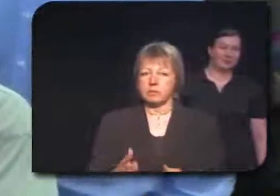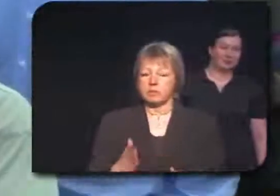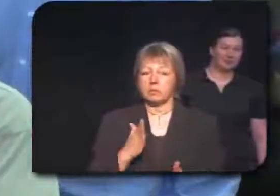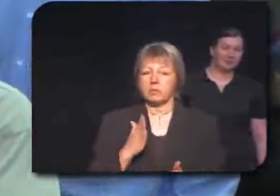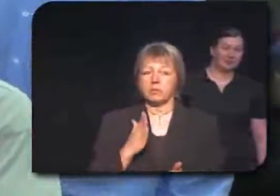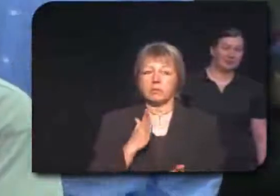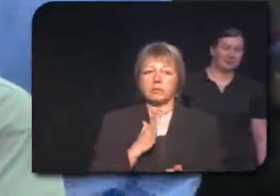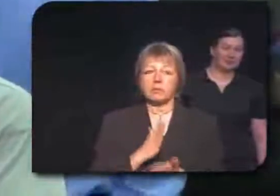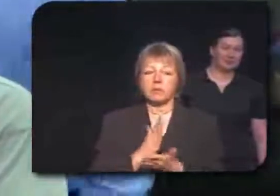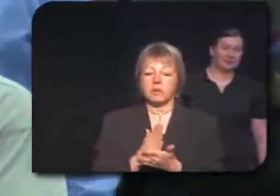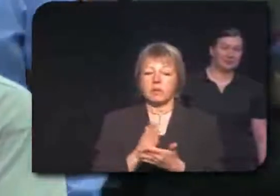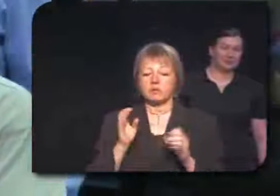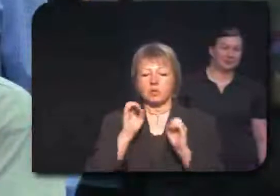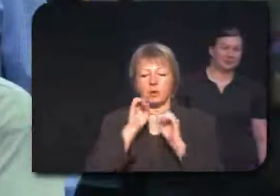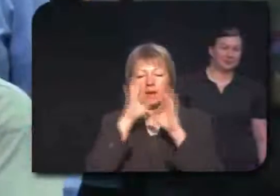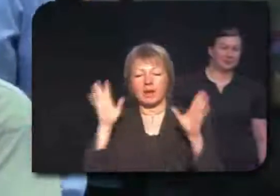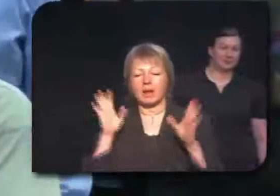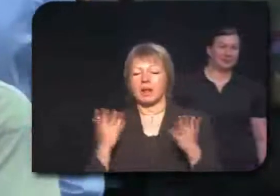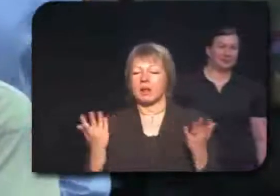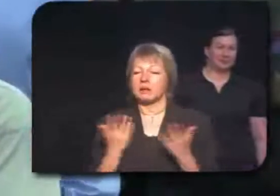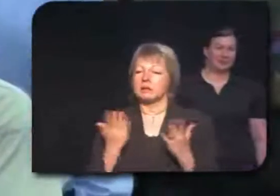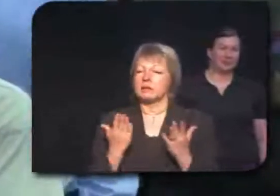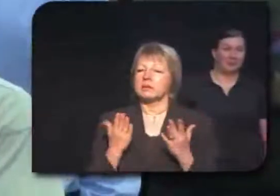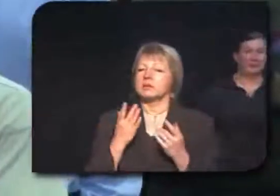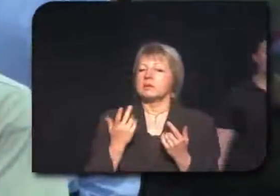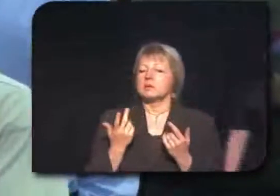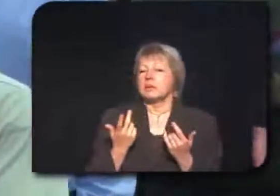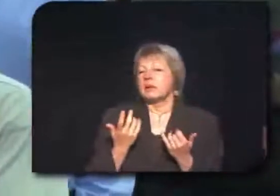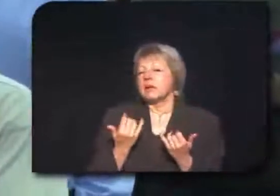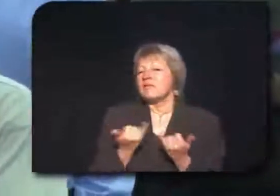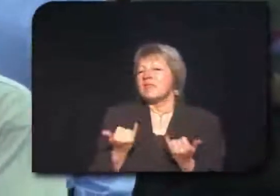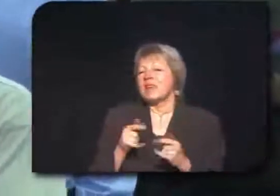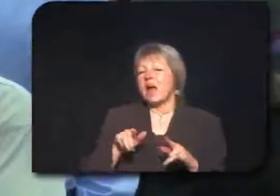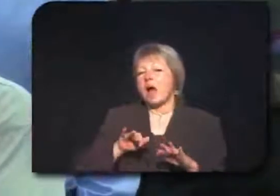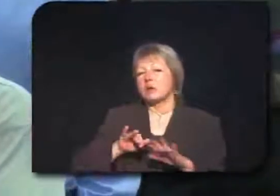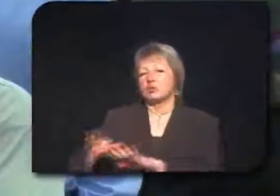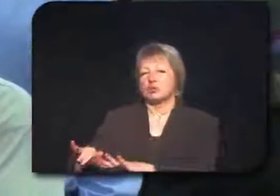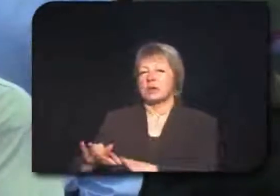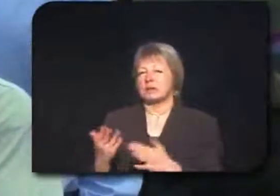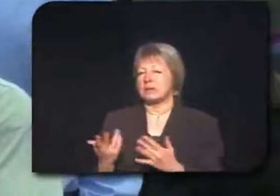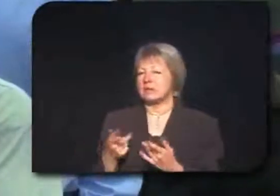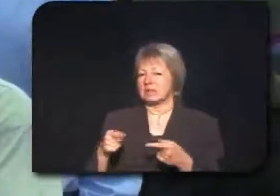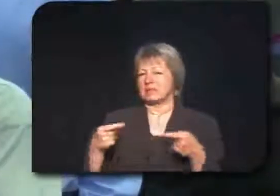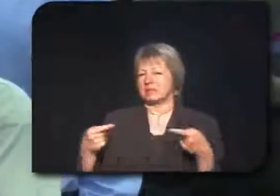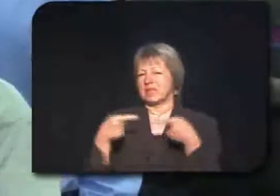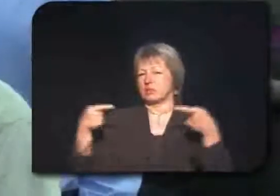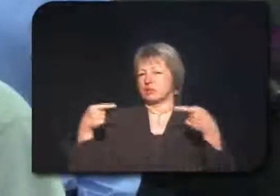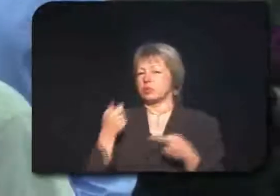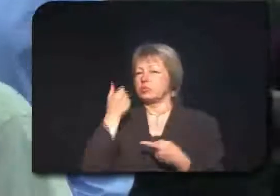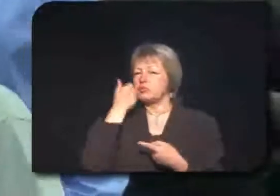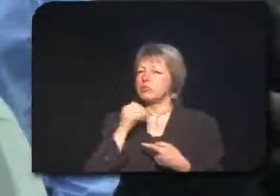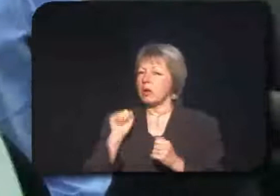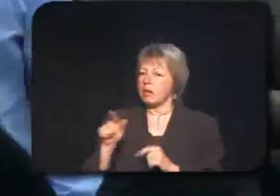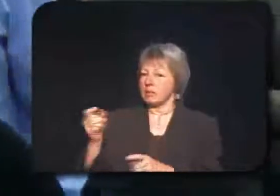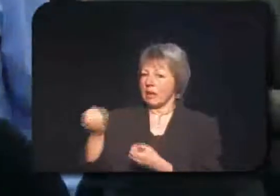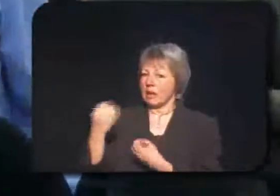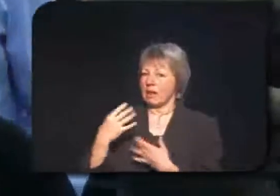eine Mischform wo auch Delegation drin vorkommt gleichzeitig wollte die Delegationen ausschließen das ist für mich ein Widerspruch wie konntet ihr das erklären